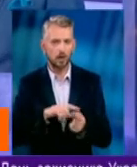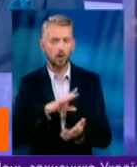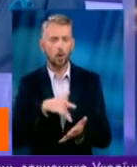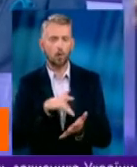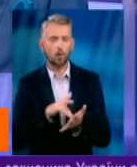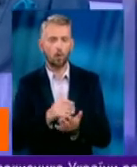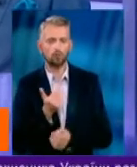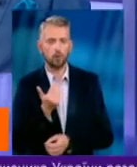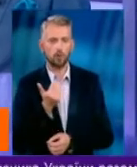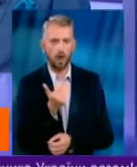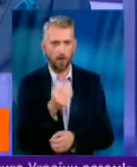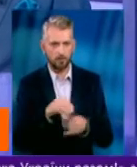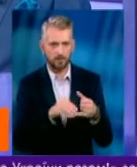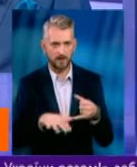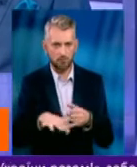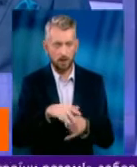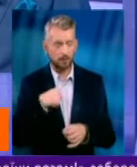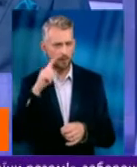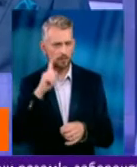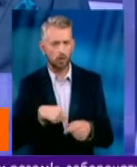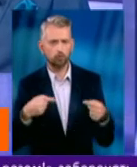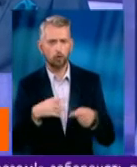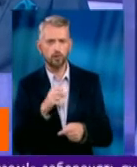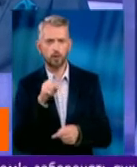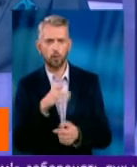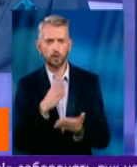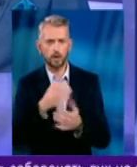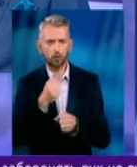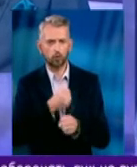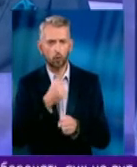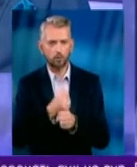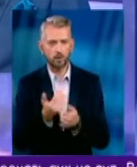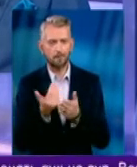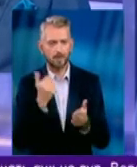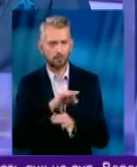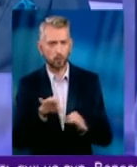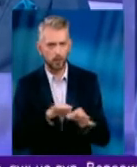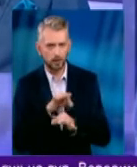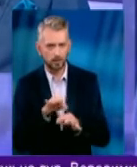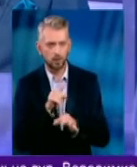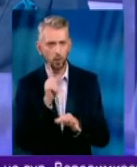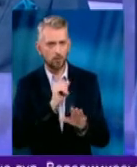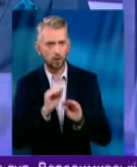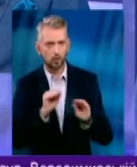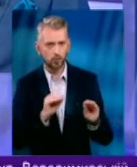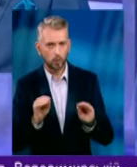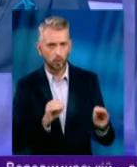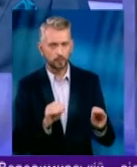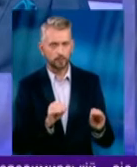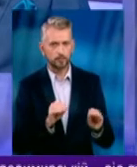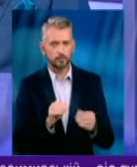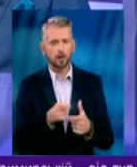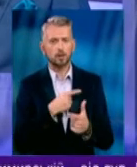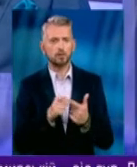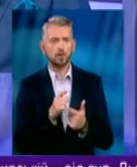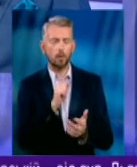комунальна земля. І я знаю точно, що на нього є розроблений передпроект його благоустрою. Чи він